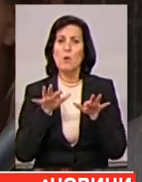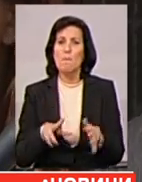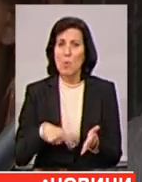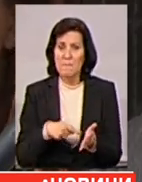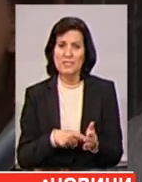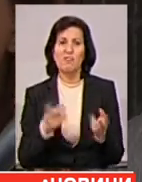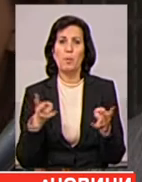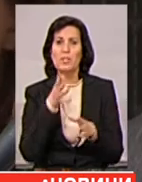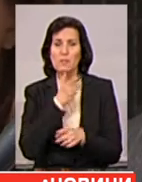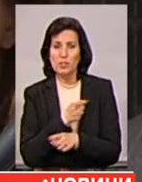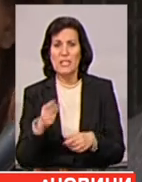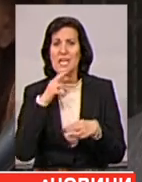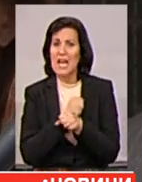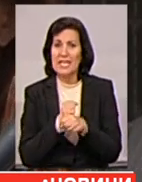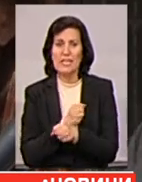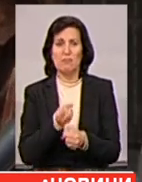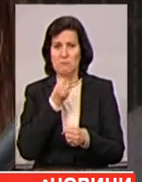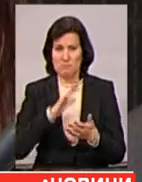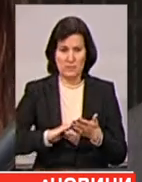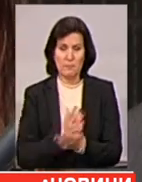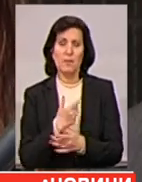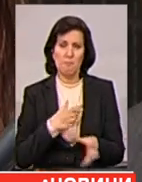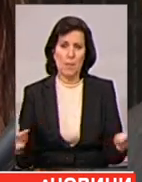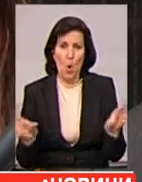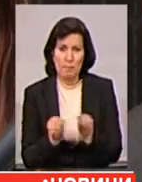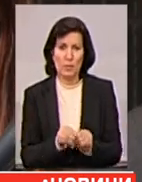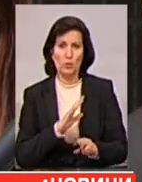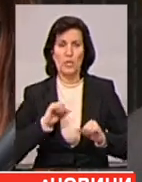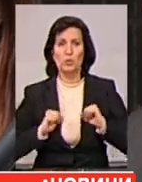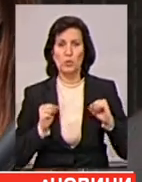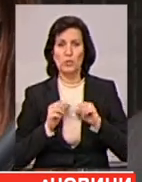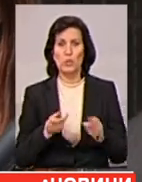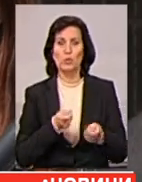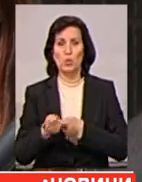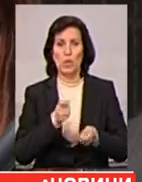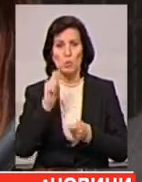належної якості. Саме тому ми об'єднуємо наші зусилля з урядом України, щоб подолати подібні проблеми.